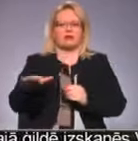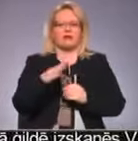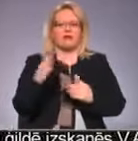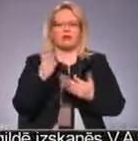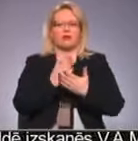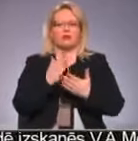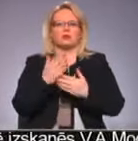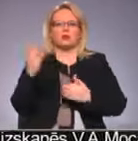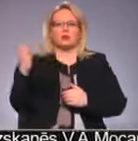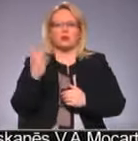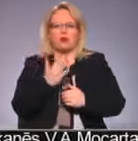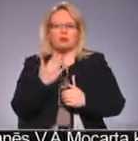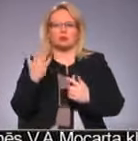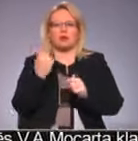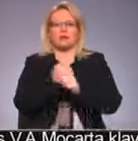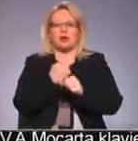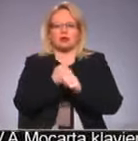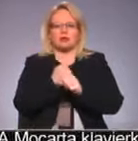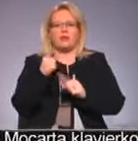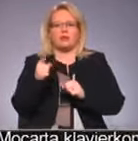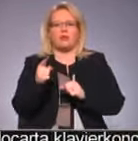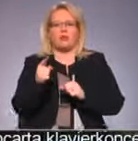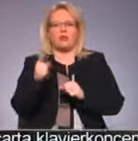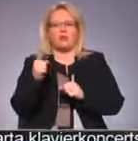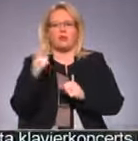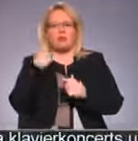tu tagad darīsi? Vai tu pielāgosies, vai tu